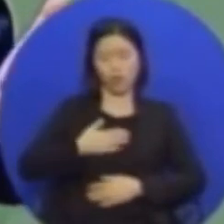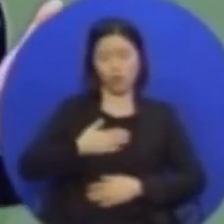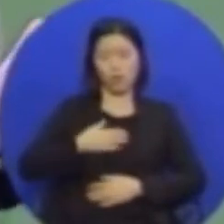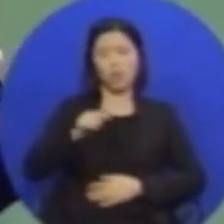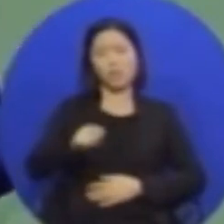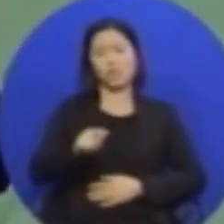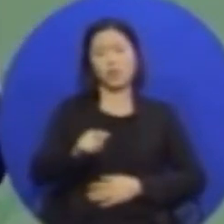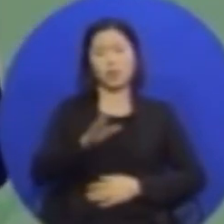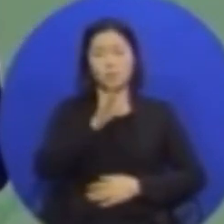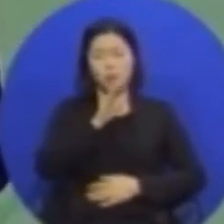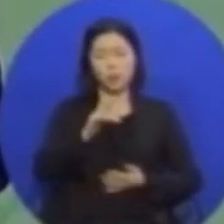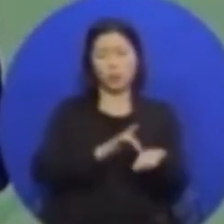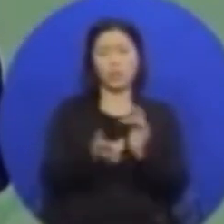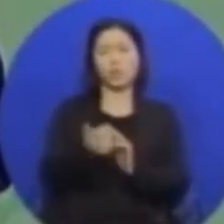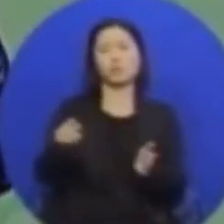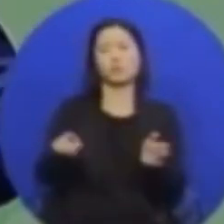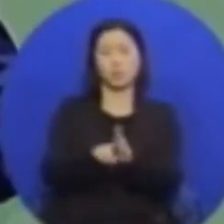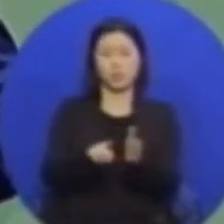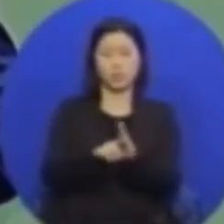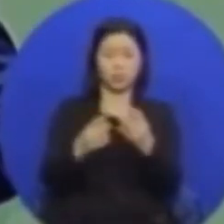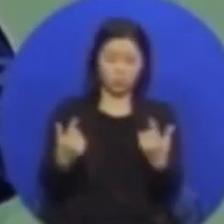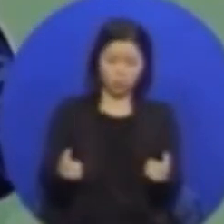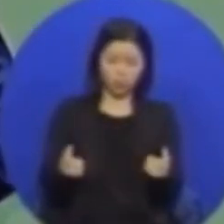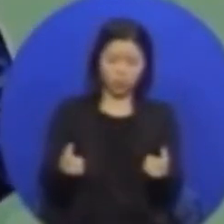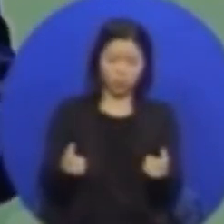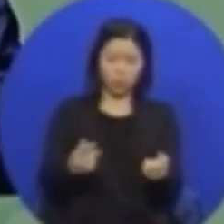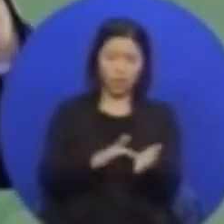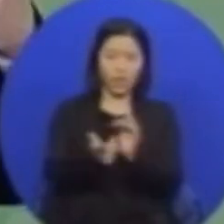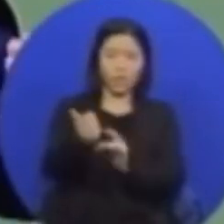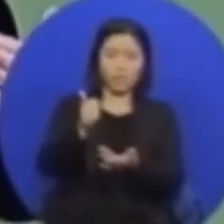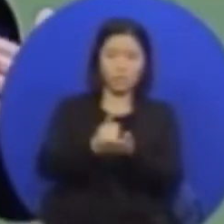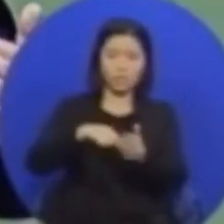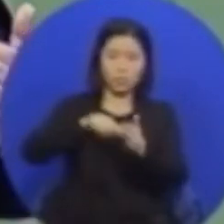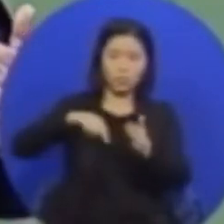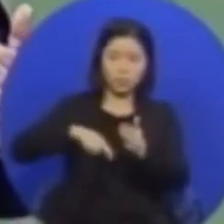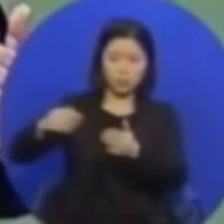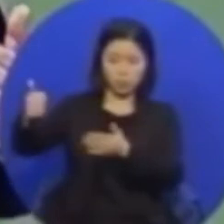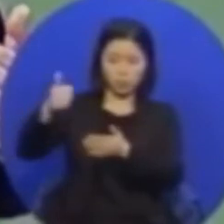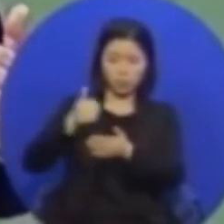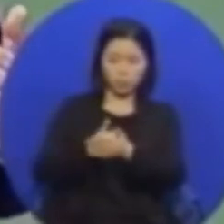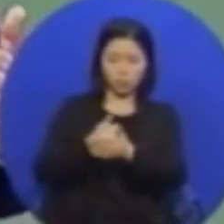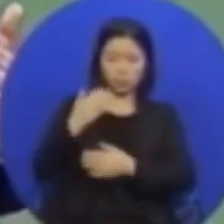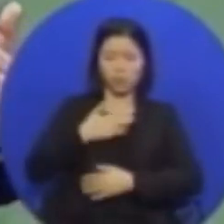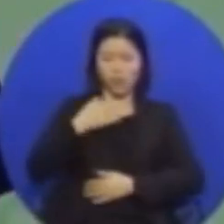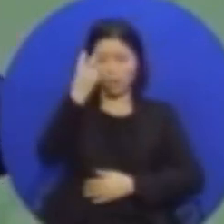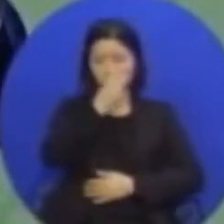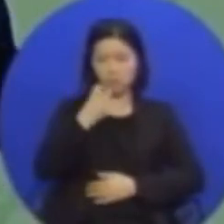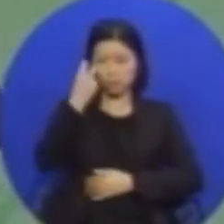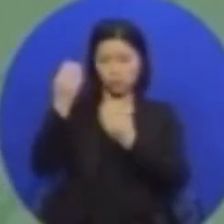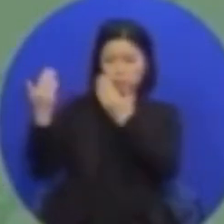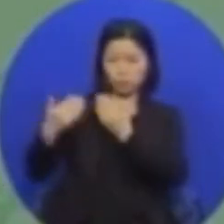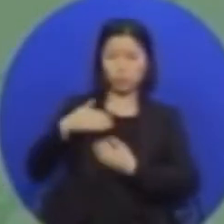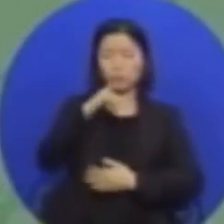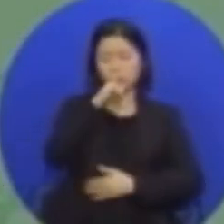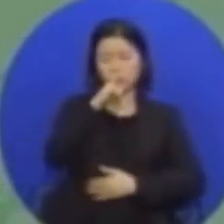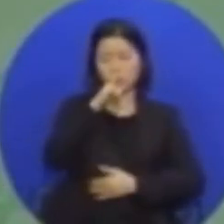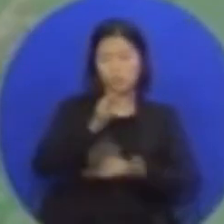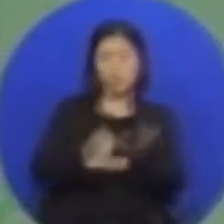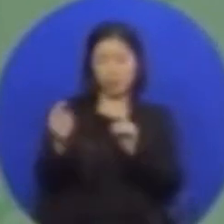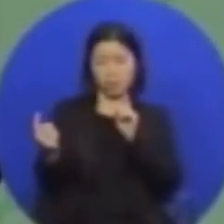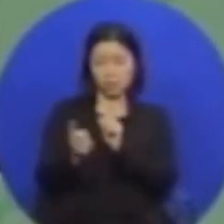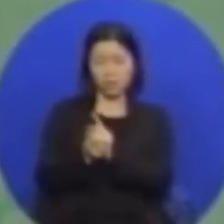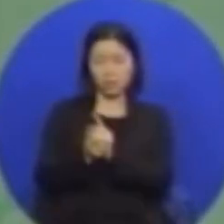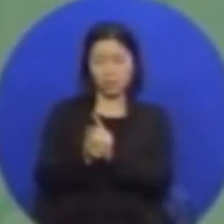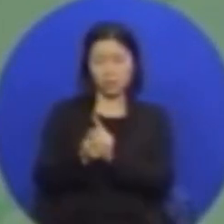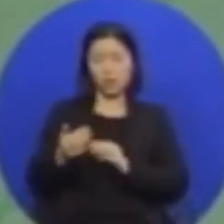겁니다 예수님이 내 안에 오셔서 나를 지키고 계세요 그게 바로 예수 믿는 성도의 요